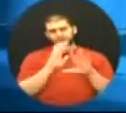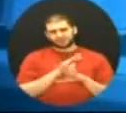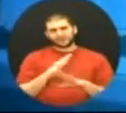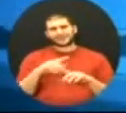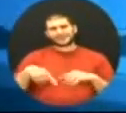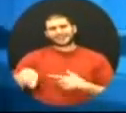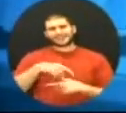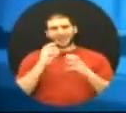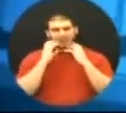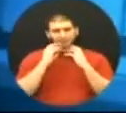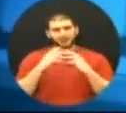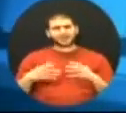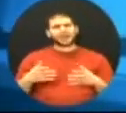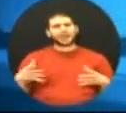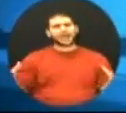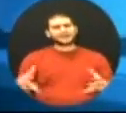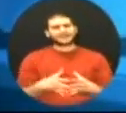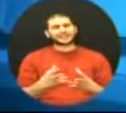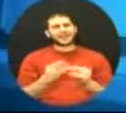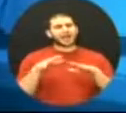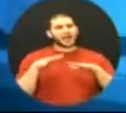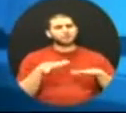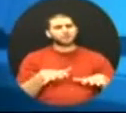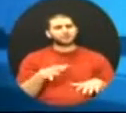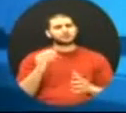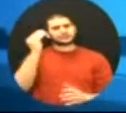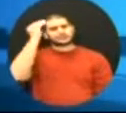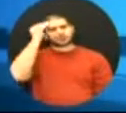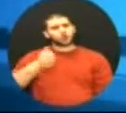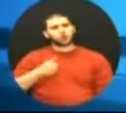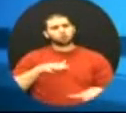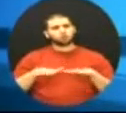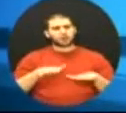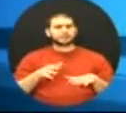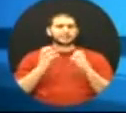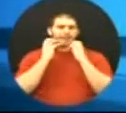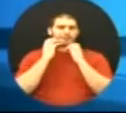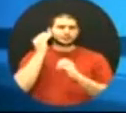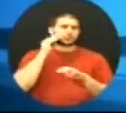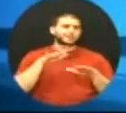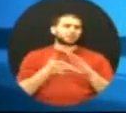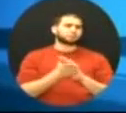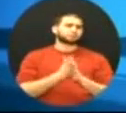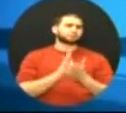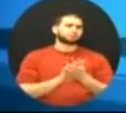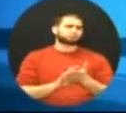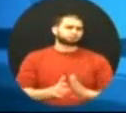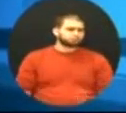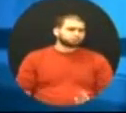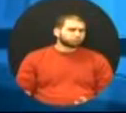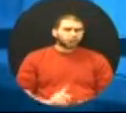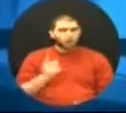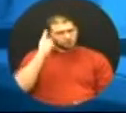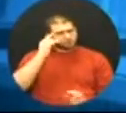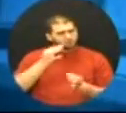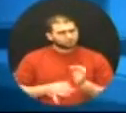עצרת המונים לזכרו של ראש הממשלה יצחק רבין, זכרו לברכה. וזה. בוא נתחיל מהרקע. מישהו לא חשב עד